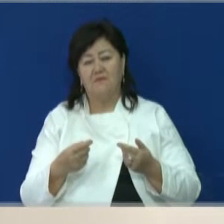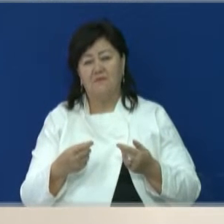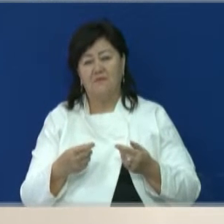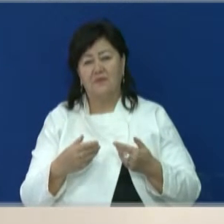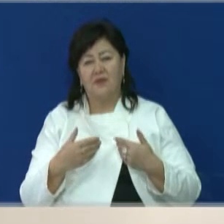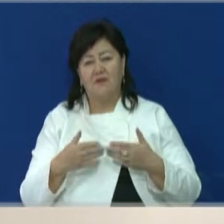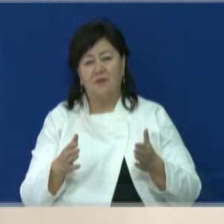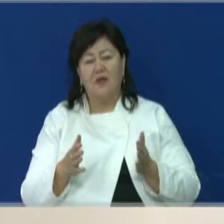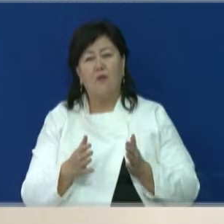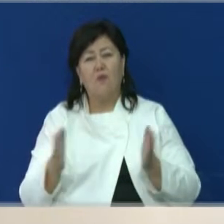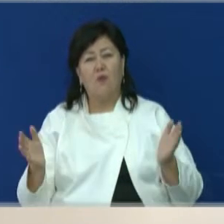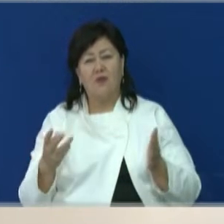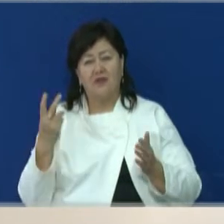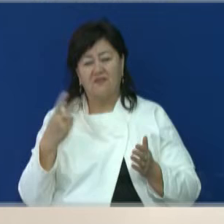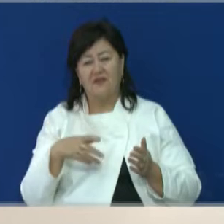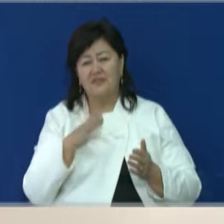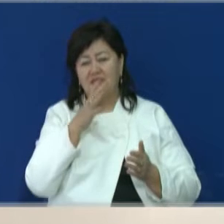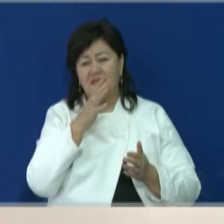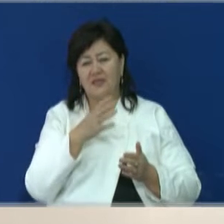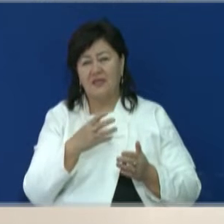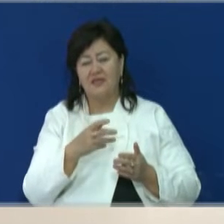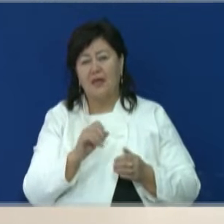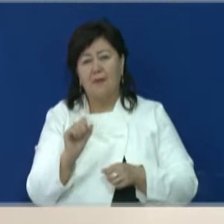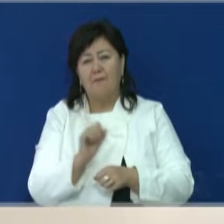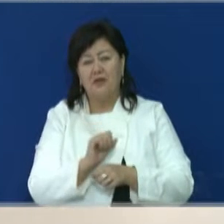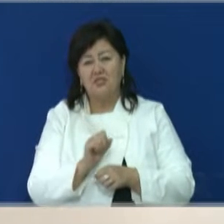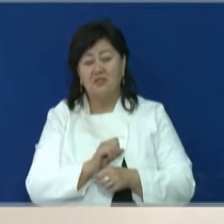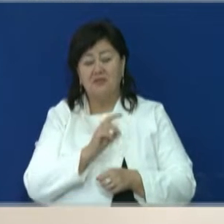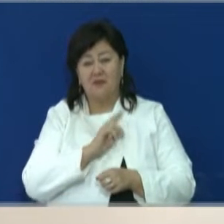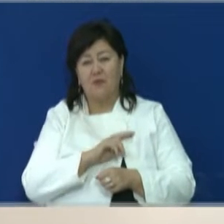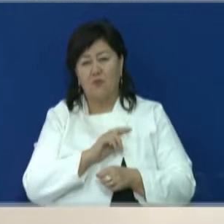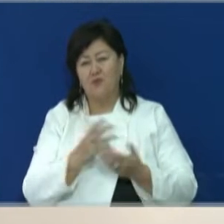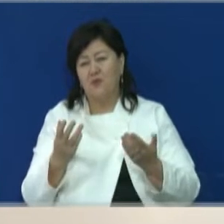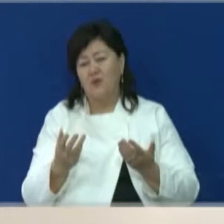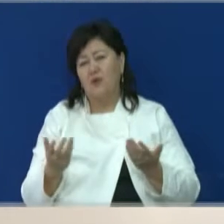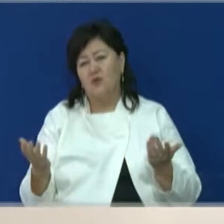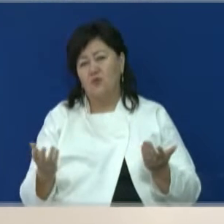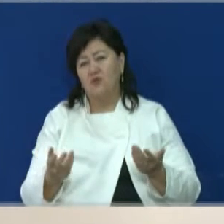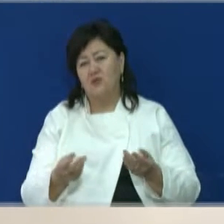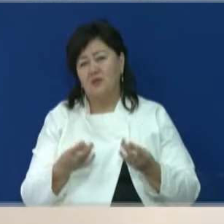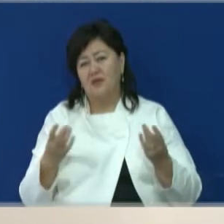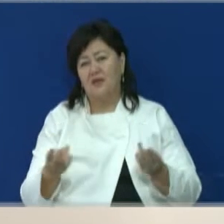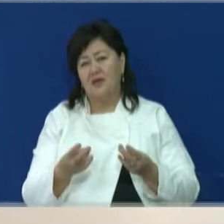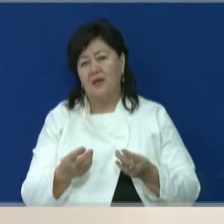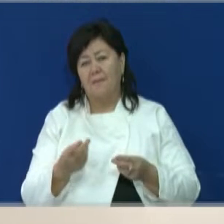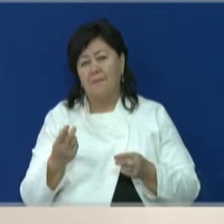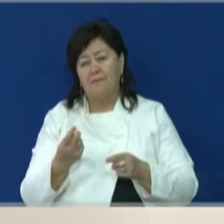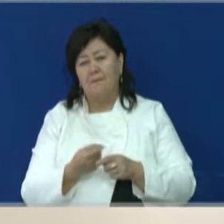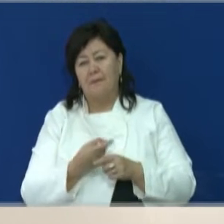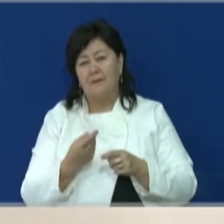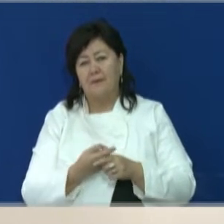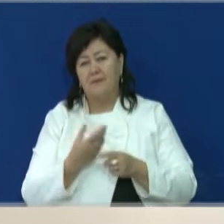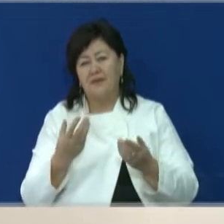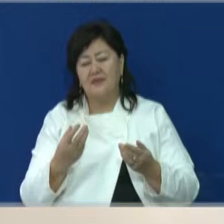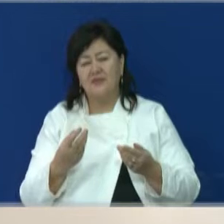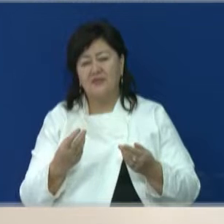Шығарылғанына 20 жылдан асқан автокөлік құралдары тез тұтанады. Сондықтан ондай көліктердің жүргізушілерге өрт сөндіру құралдарын жиі тексеруге кеңес